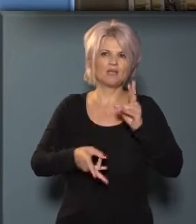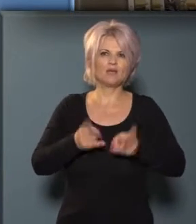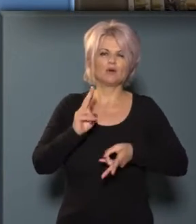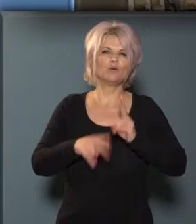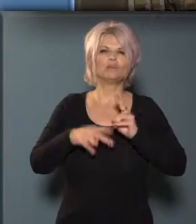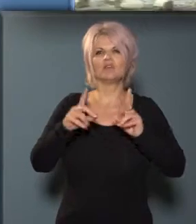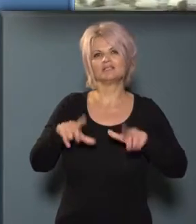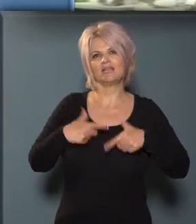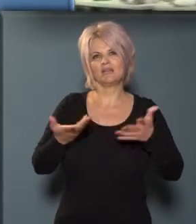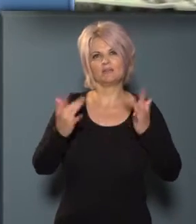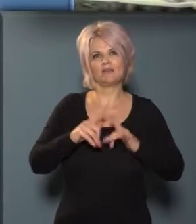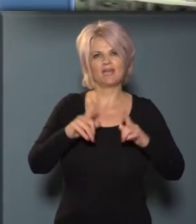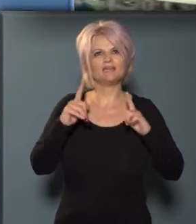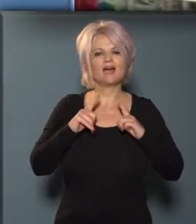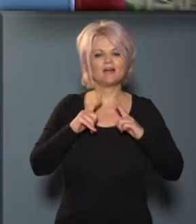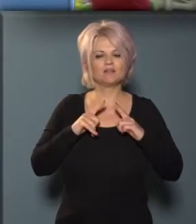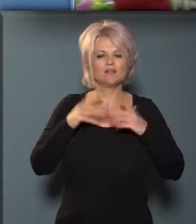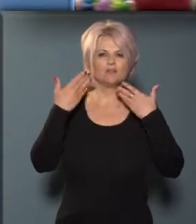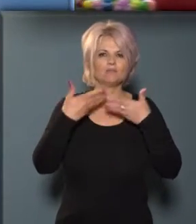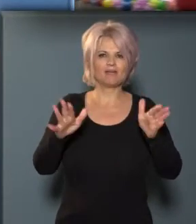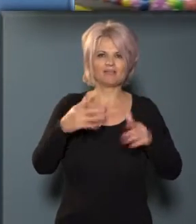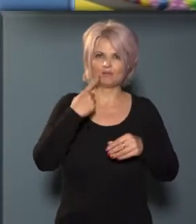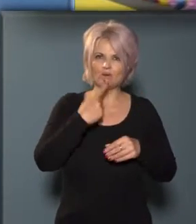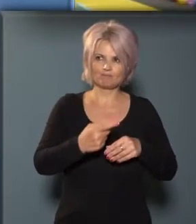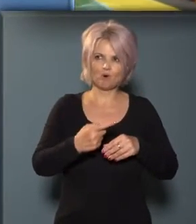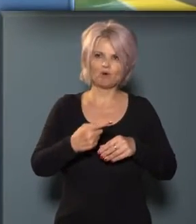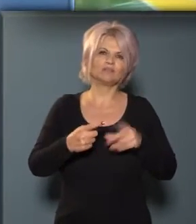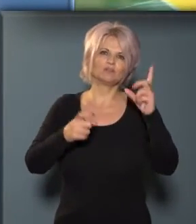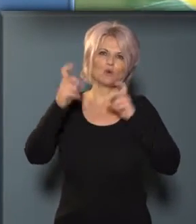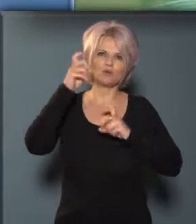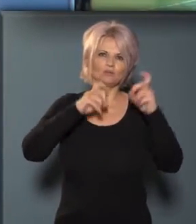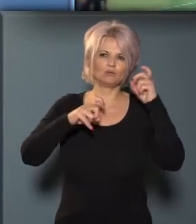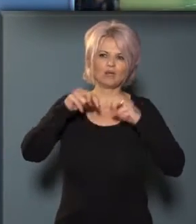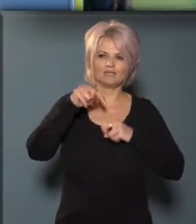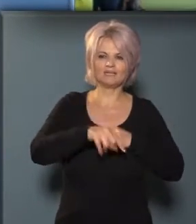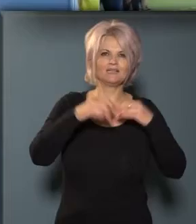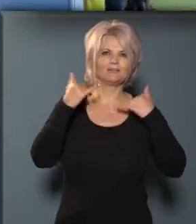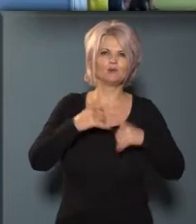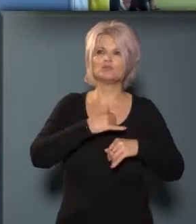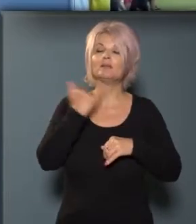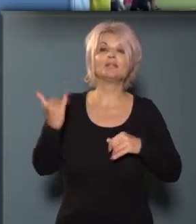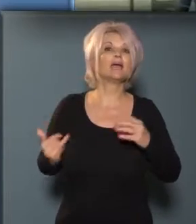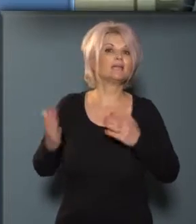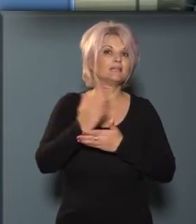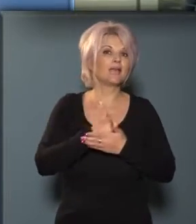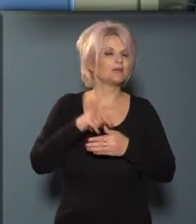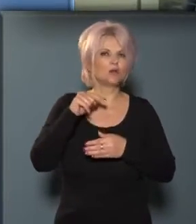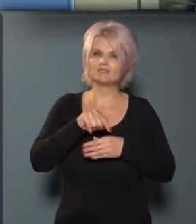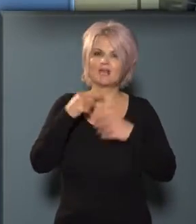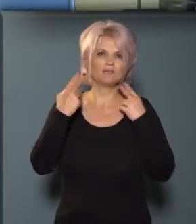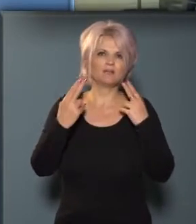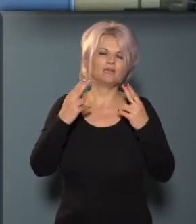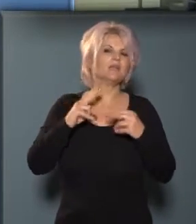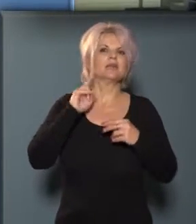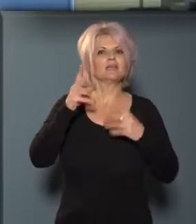az életbe. Itt ugye a mennyitóban elhangzott az a gondolat, hogy itt most mindenki nyer, tehát nem az a lényeg, hogy ki